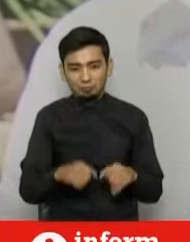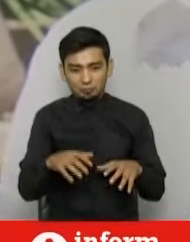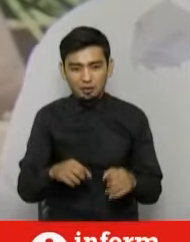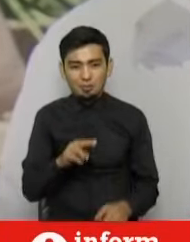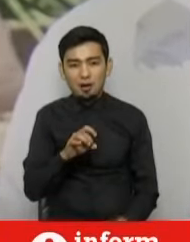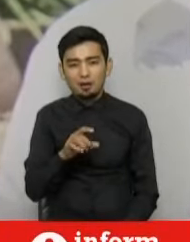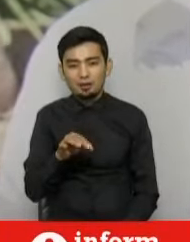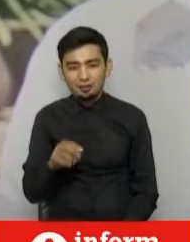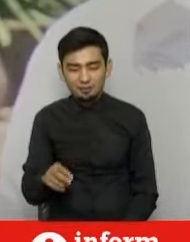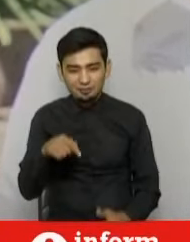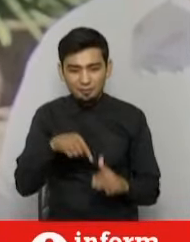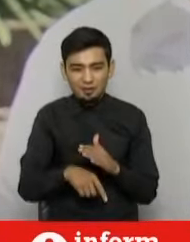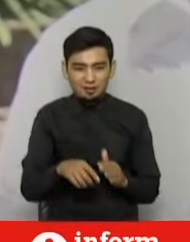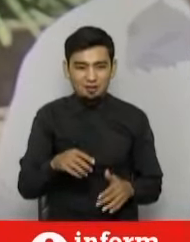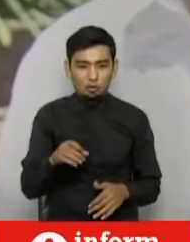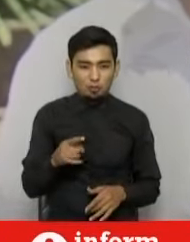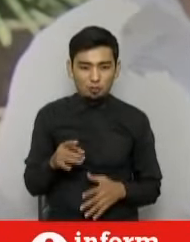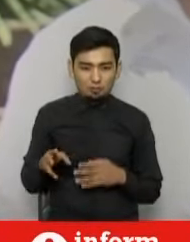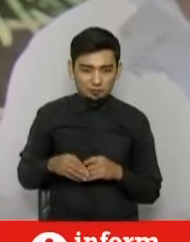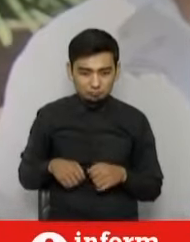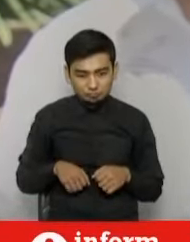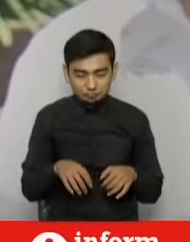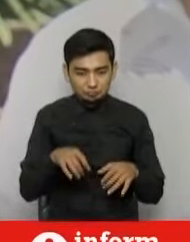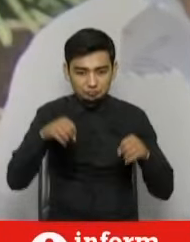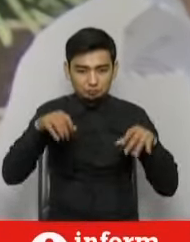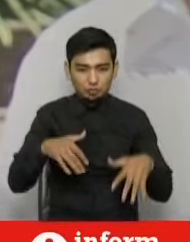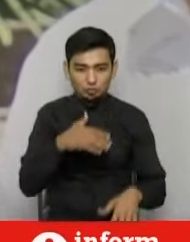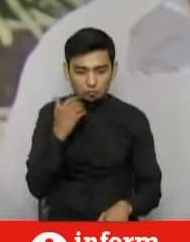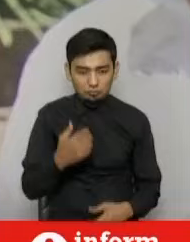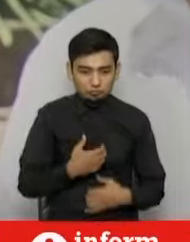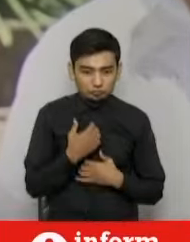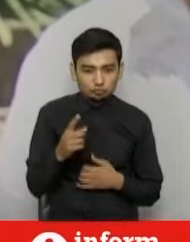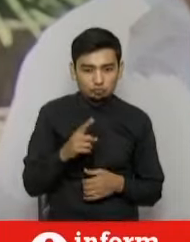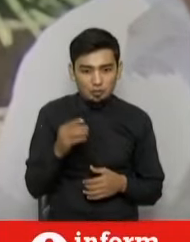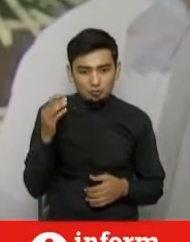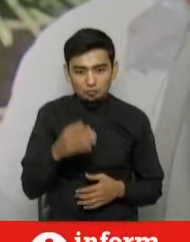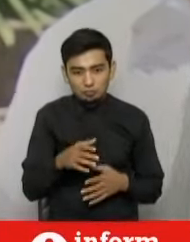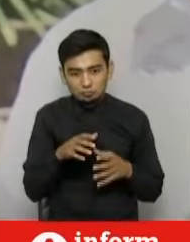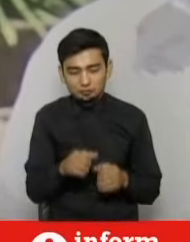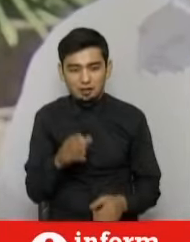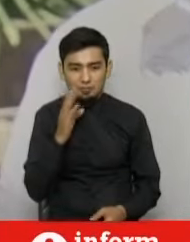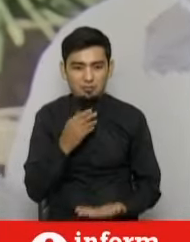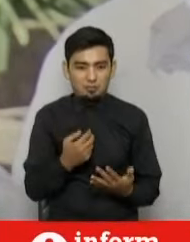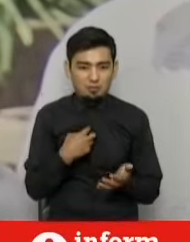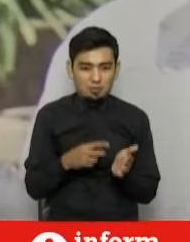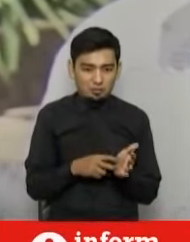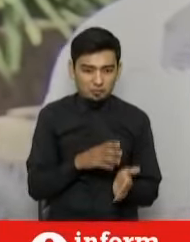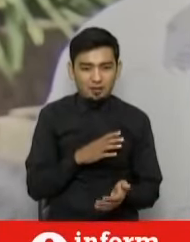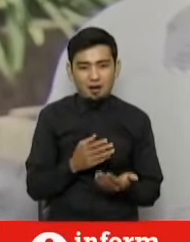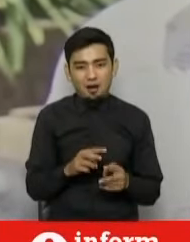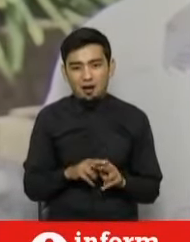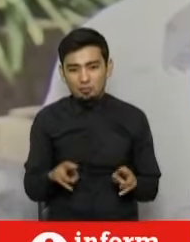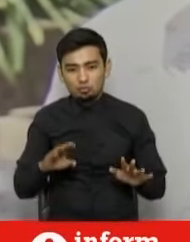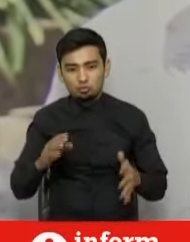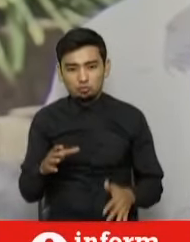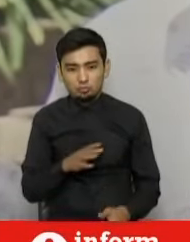выходишь с ребенком, и как в фильмах ужасов, потому что там-то окон нет, ты идешь, и тебе страшно, что на тебя кто-нибудь нападет, например. Понимаете? То есть вот такие вот